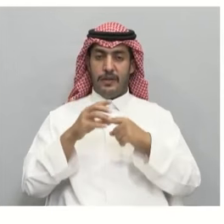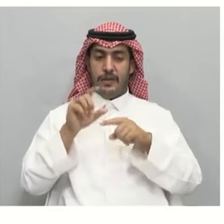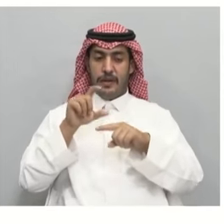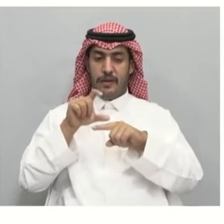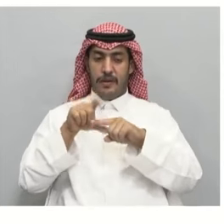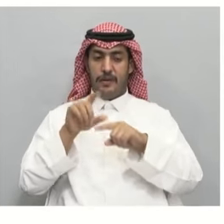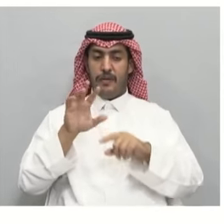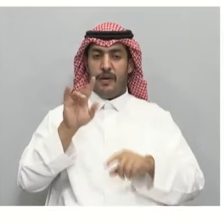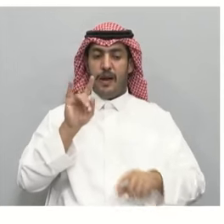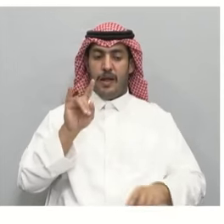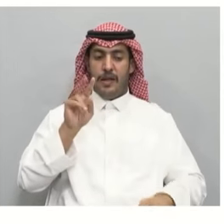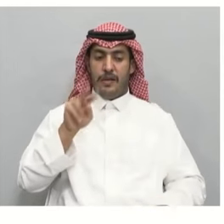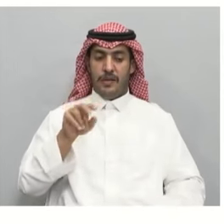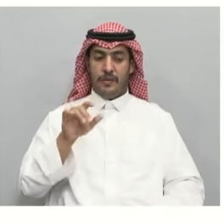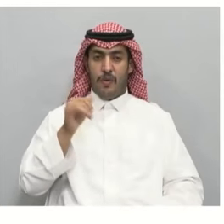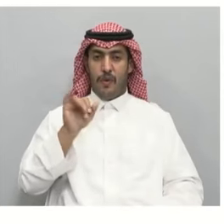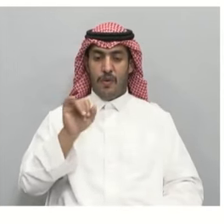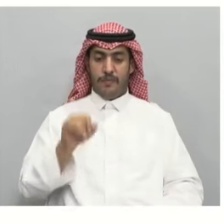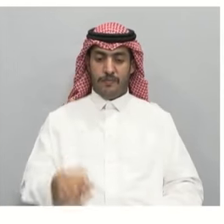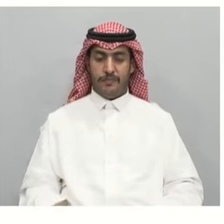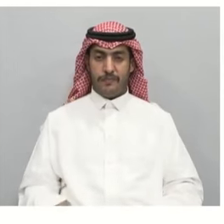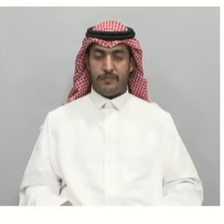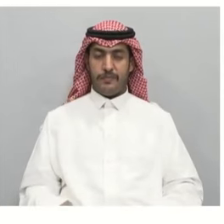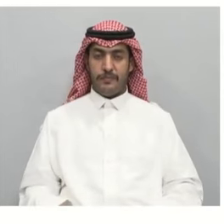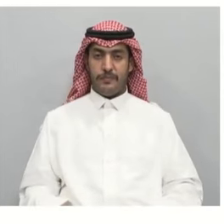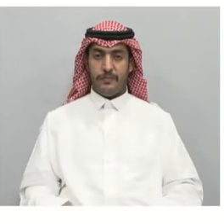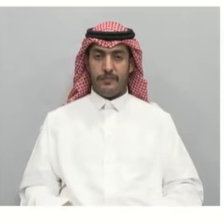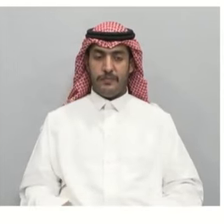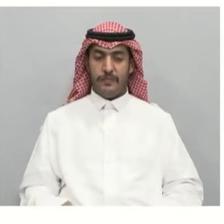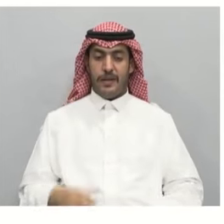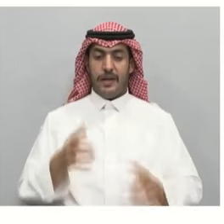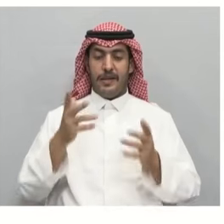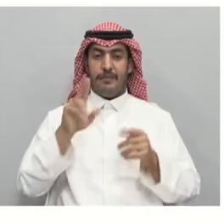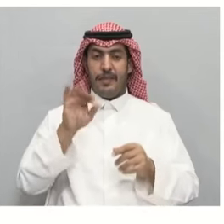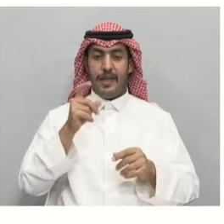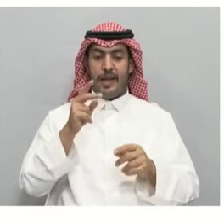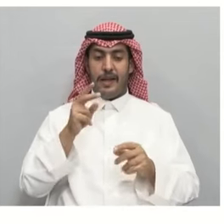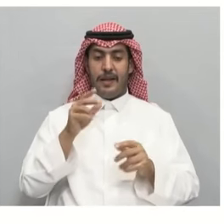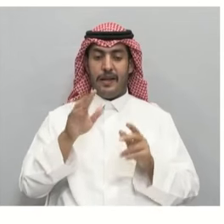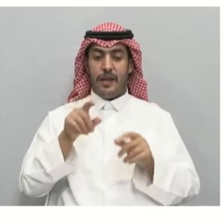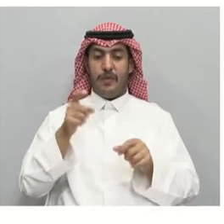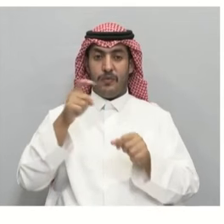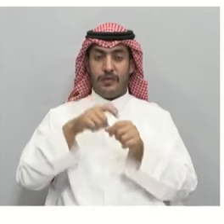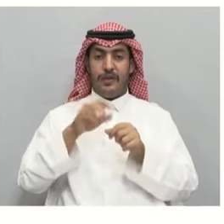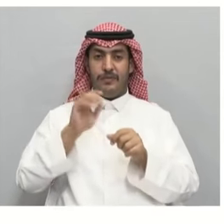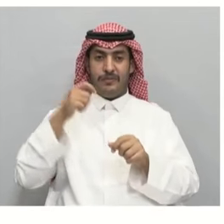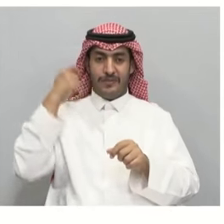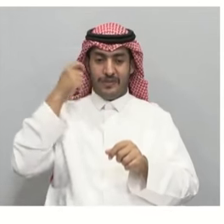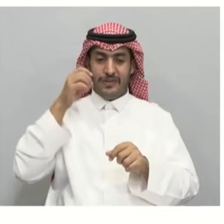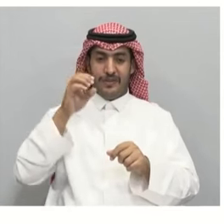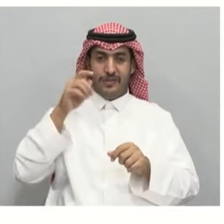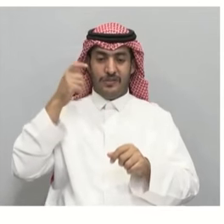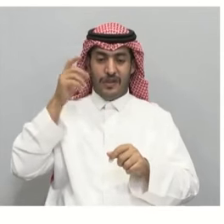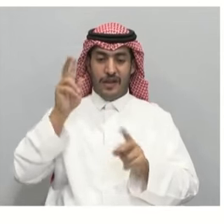امبير راح يعطيني 11 اوم رقم 18 احسب التيار الكهربائي اذا وصل مجفف شعر قدرته اعطاني